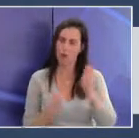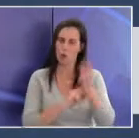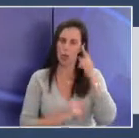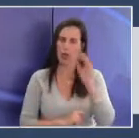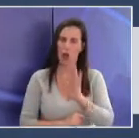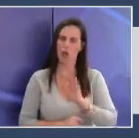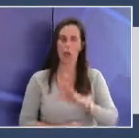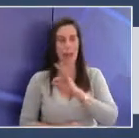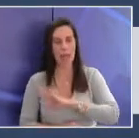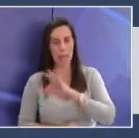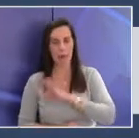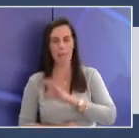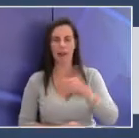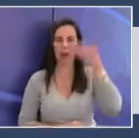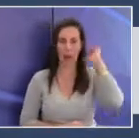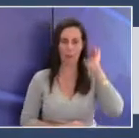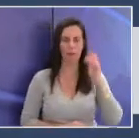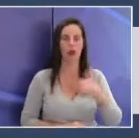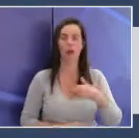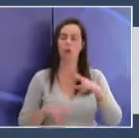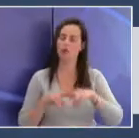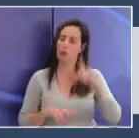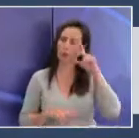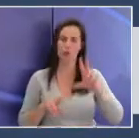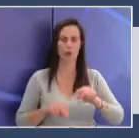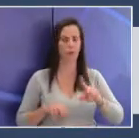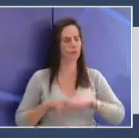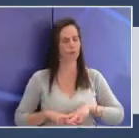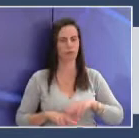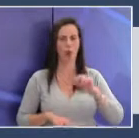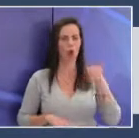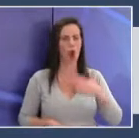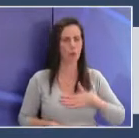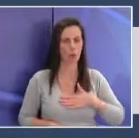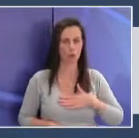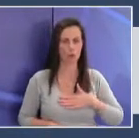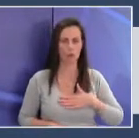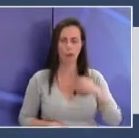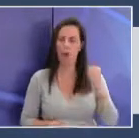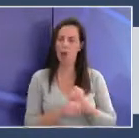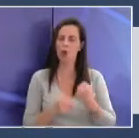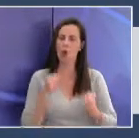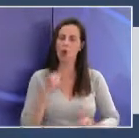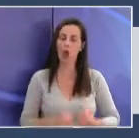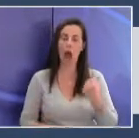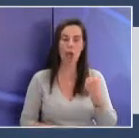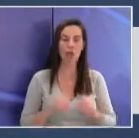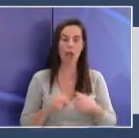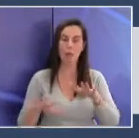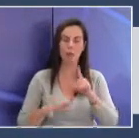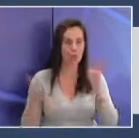בהם. אנחנו נותרנו בעמדתנו, קודם כל להקשות על הקואליציה ולהביא